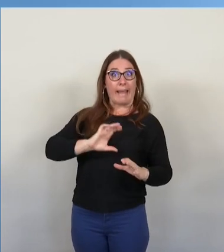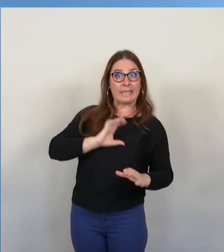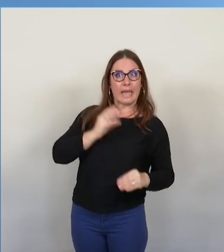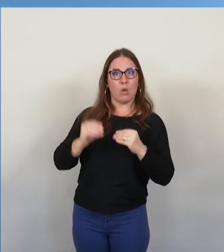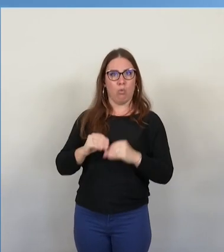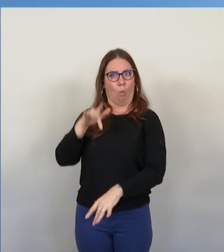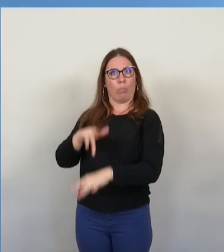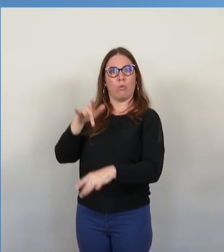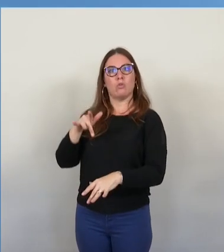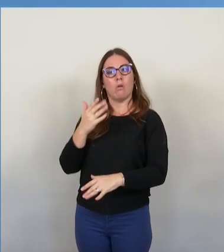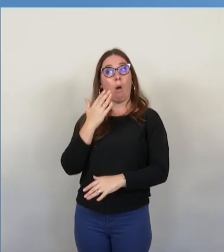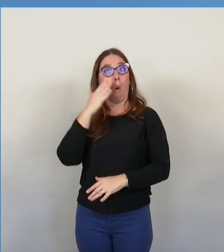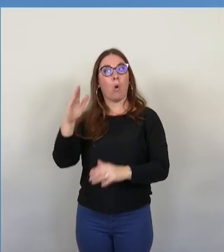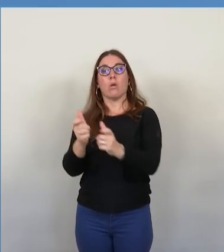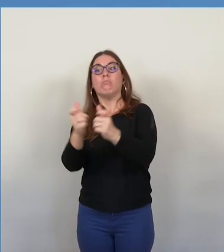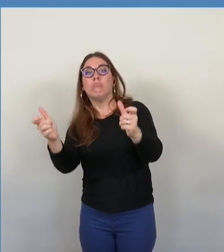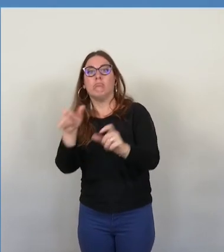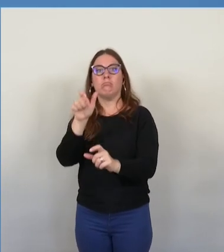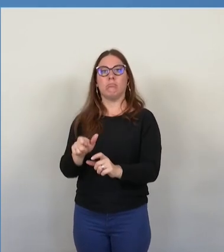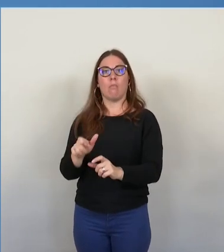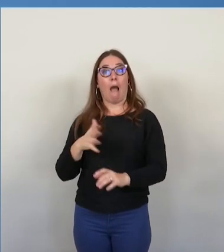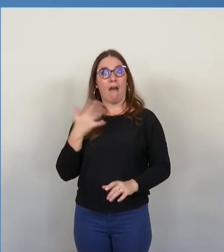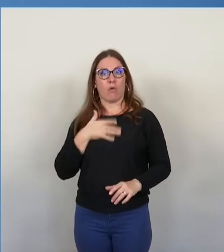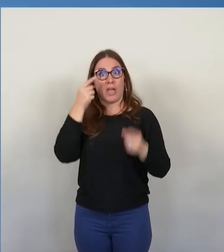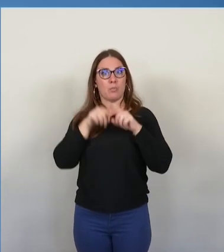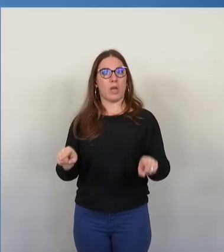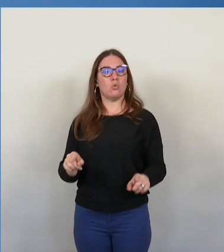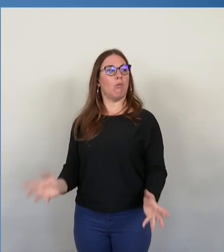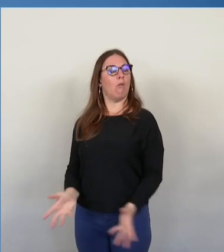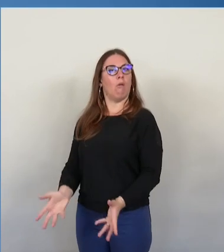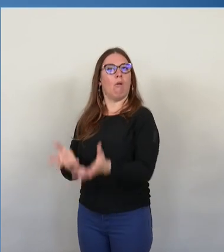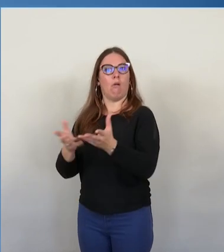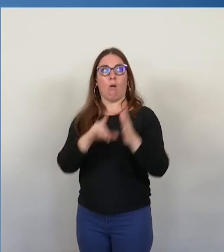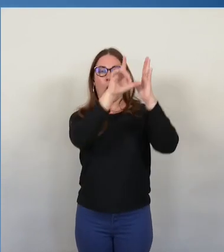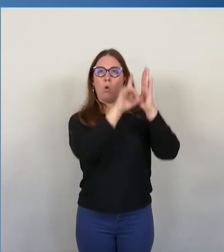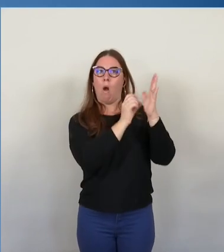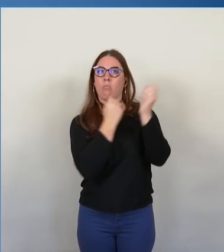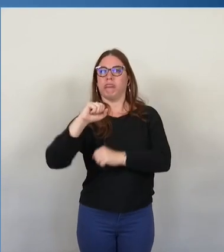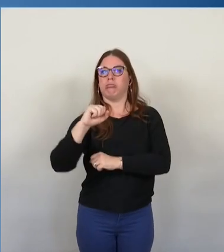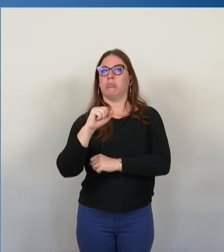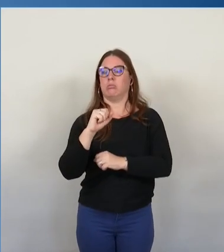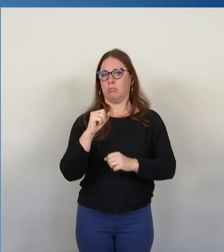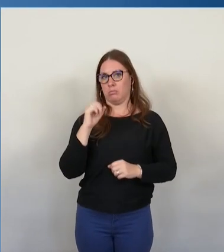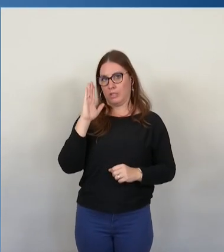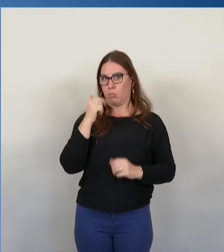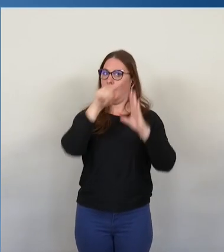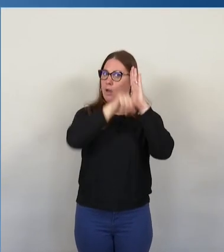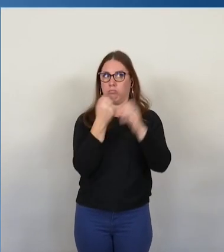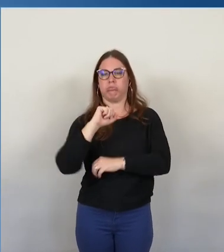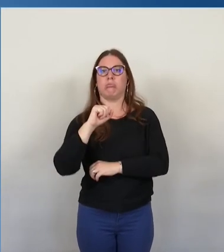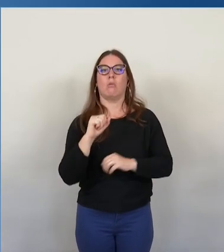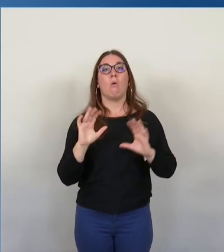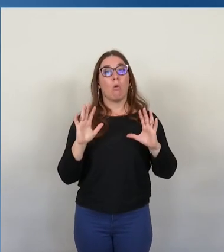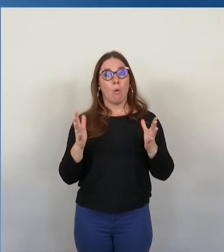autrui un avantage injustifié par un acte contraire aux dispositions législatives ou réglementaires ayant pour objet de